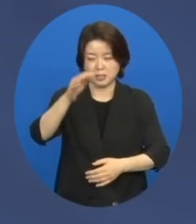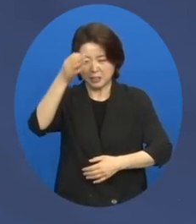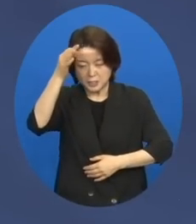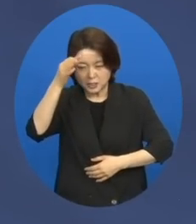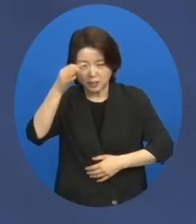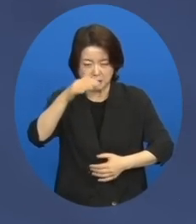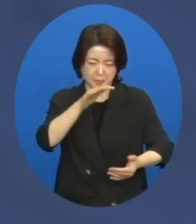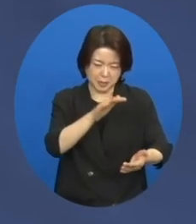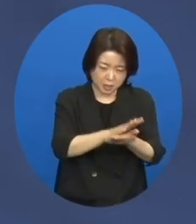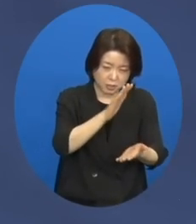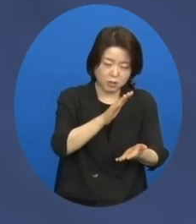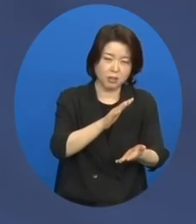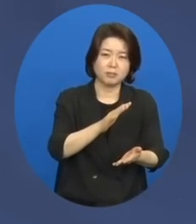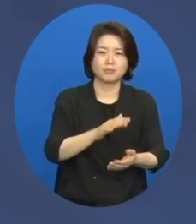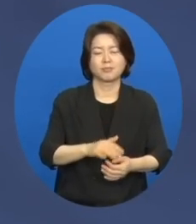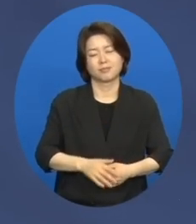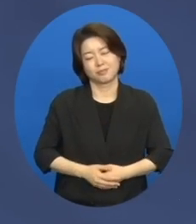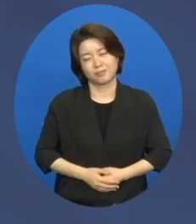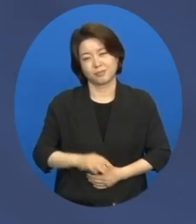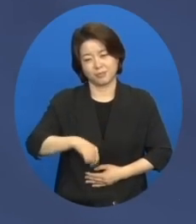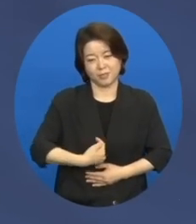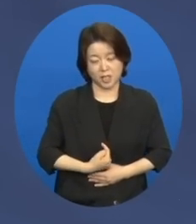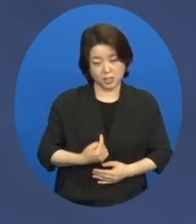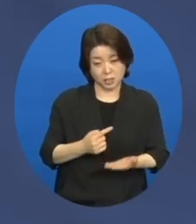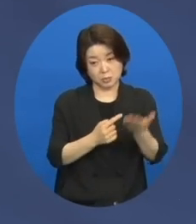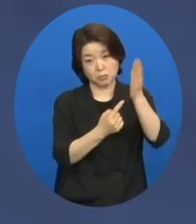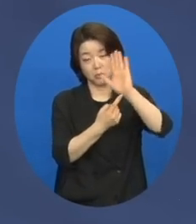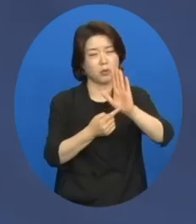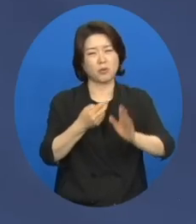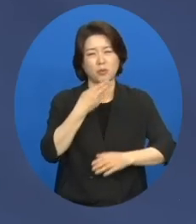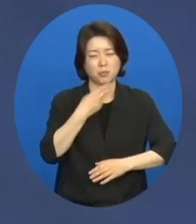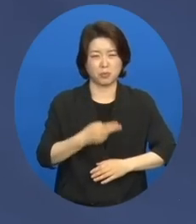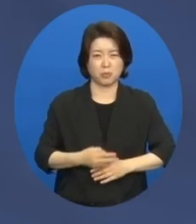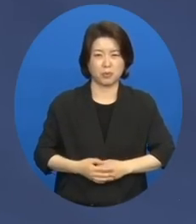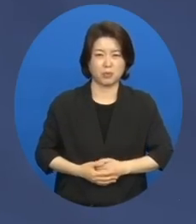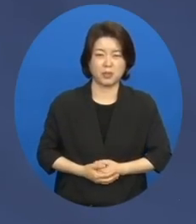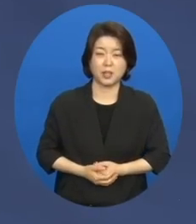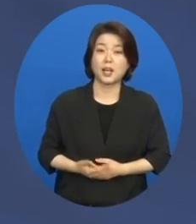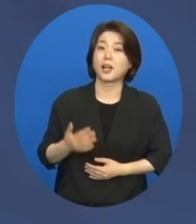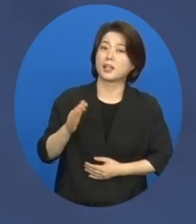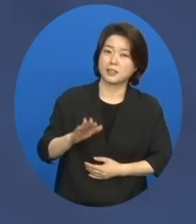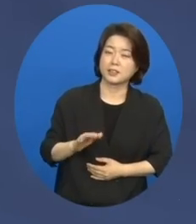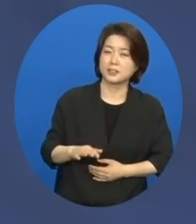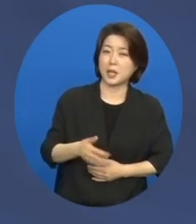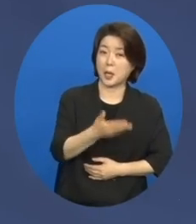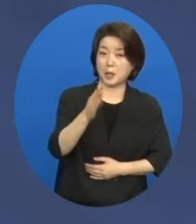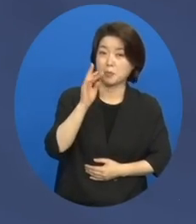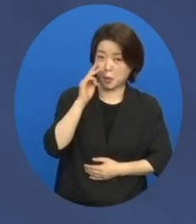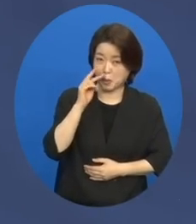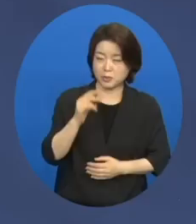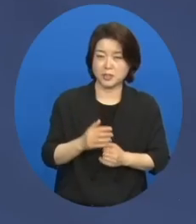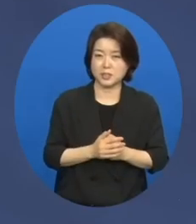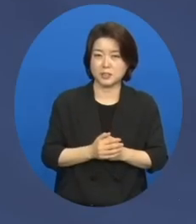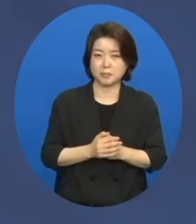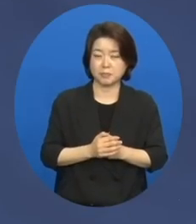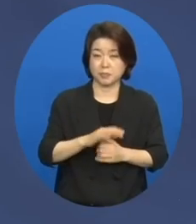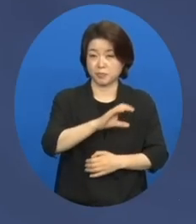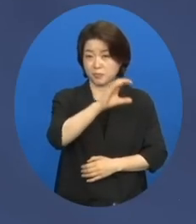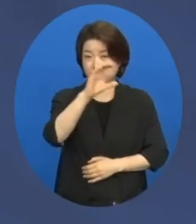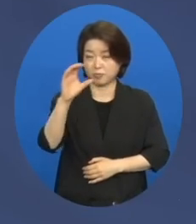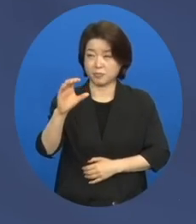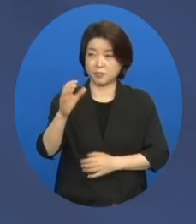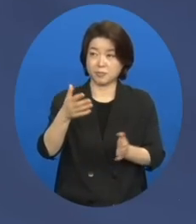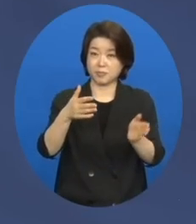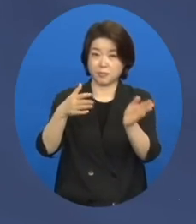거 가지고는 사람이 잘 자기 자신이 안 드러나요. 그런데 여러분 혹시 철 지난 크리스마스 추리